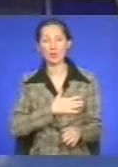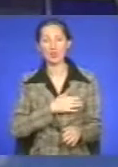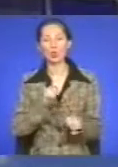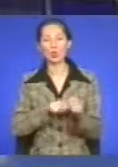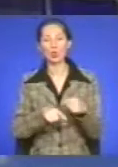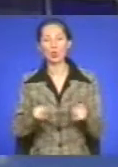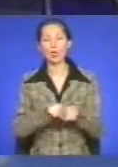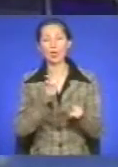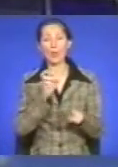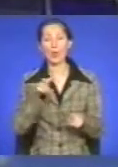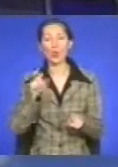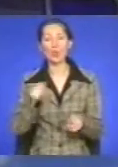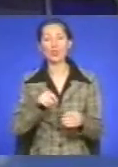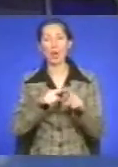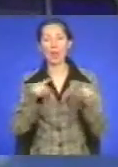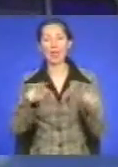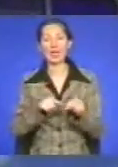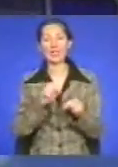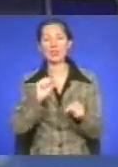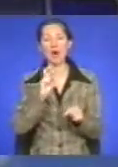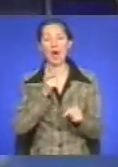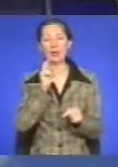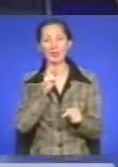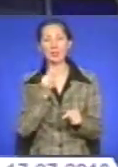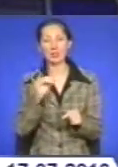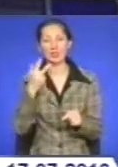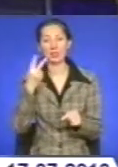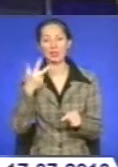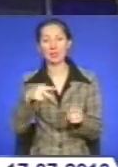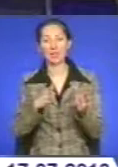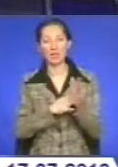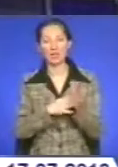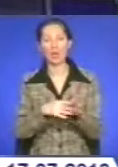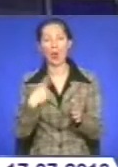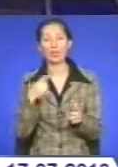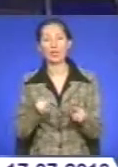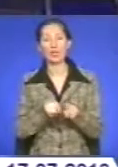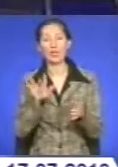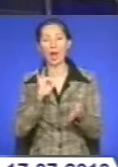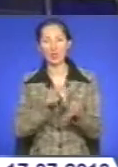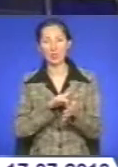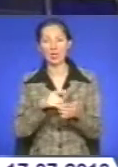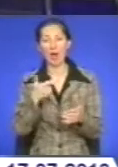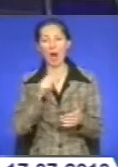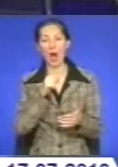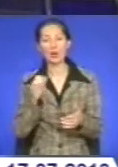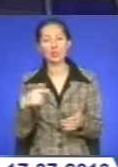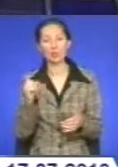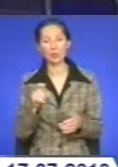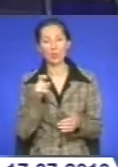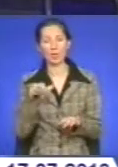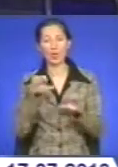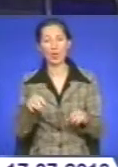контрольних та блокуючих пакетів акцій 39 обласних і міських газових господарств. Голова Фонду державного